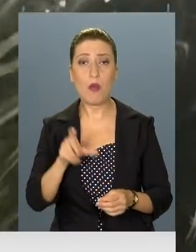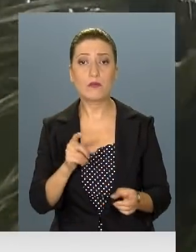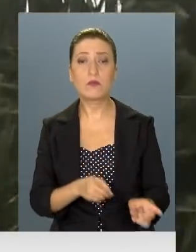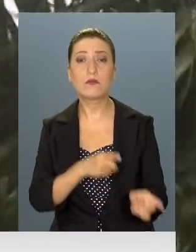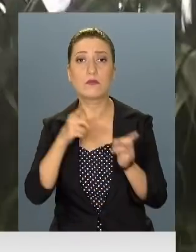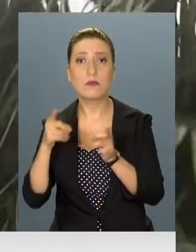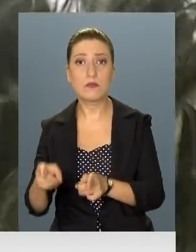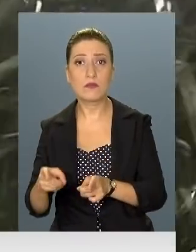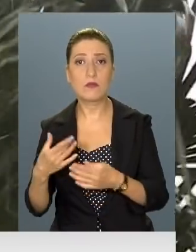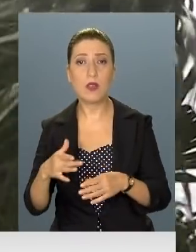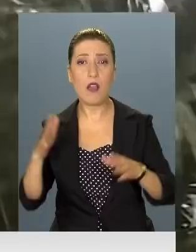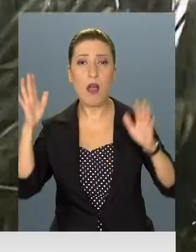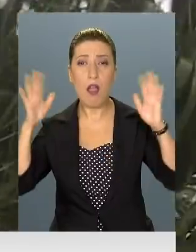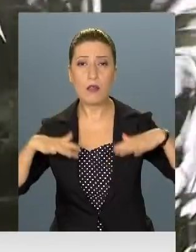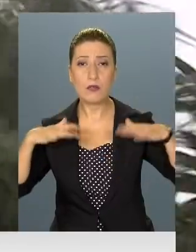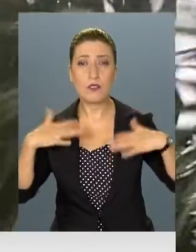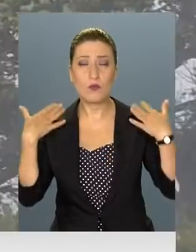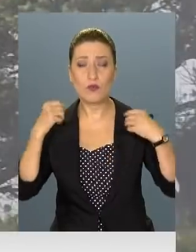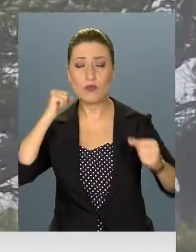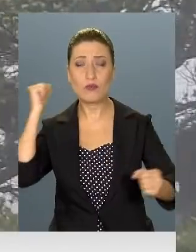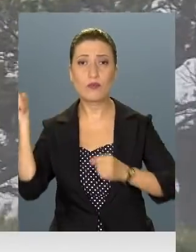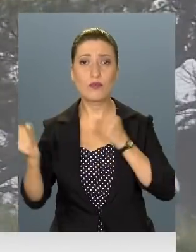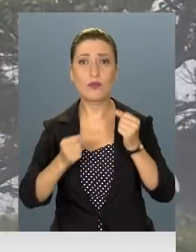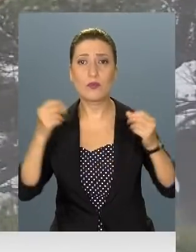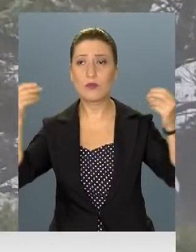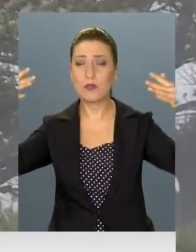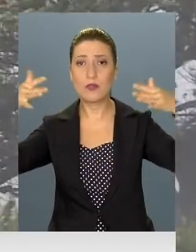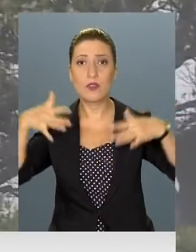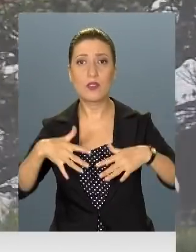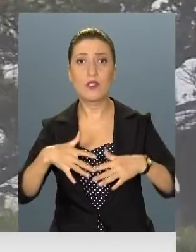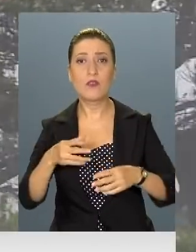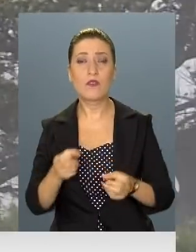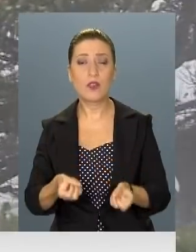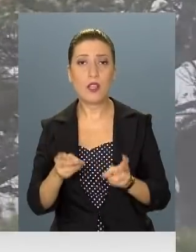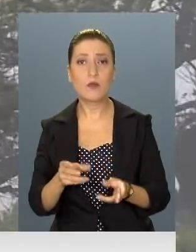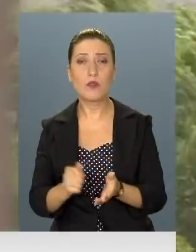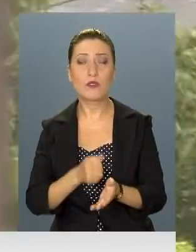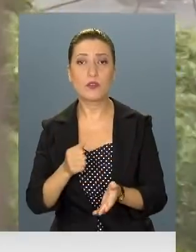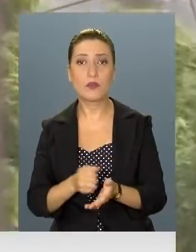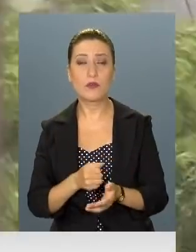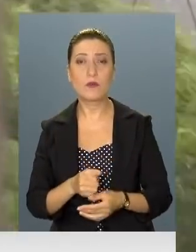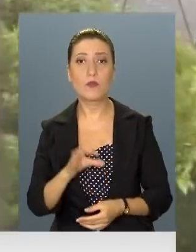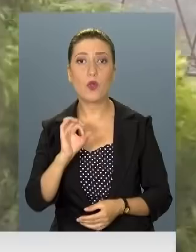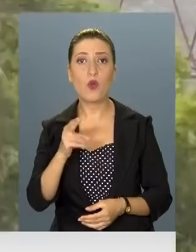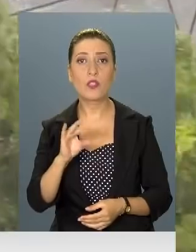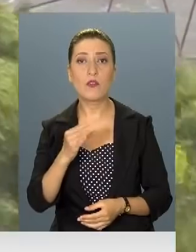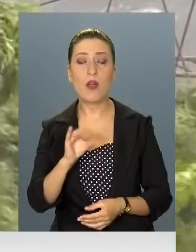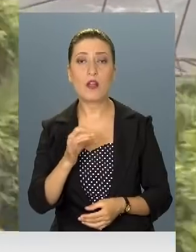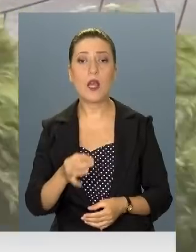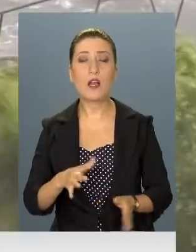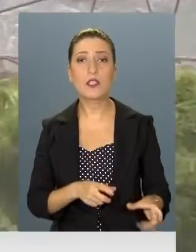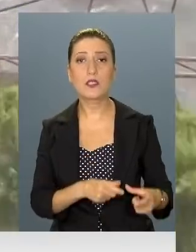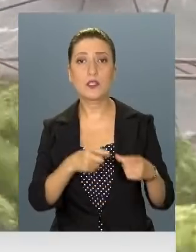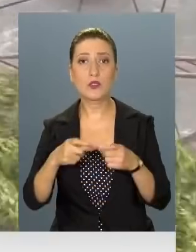ստացել տեղատարապ անձրևների հետևանքով, սողանքների և թայֆունների սպառնալիքի պատճառով։ Օկինավա կղզում այժմ